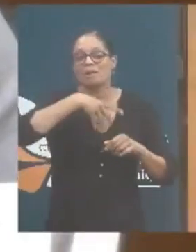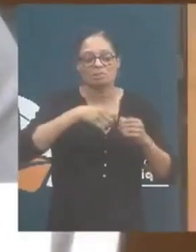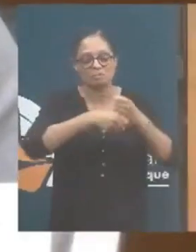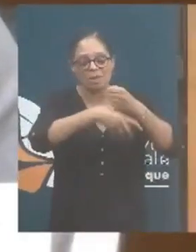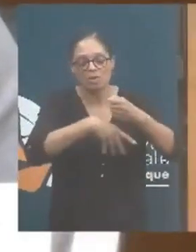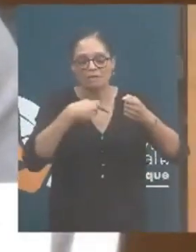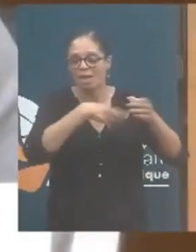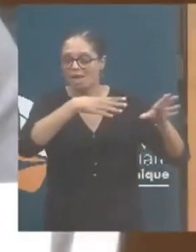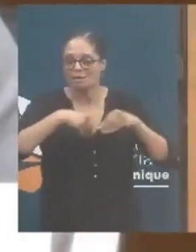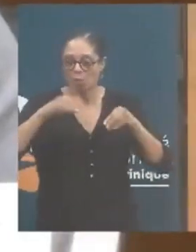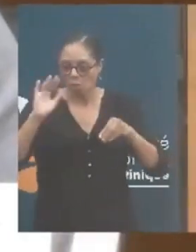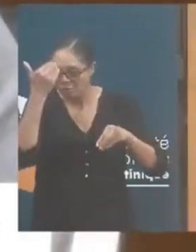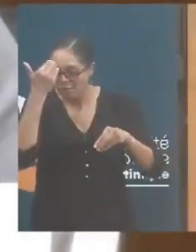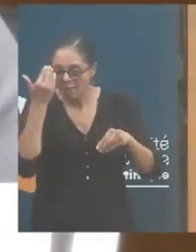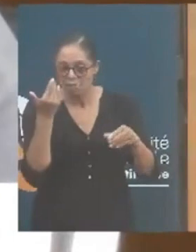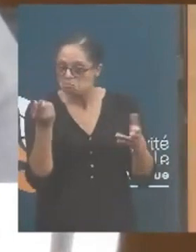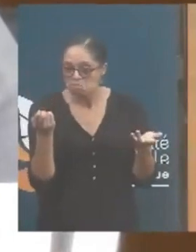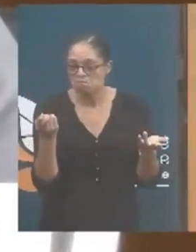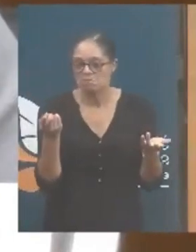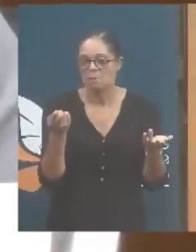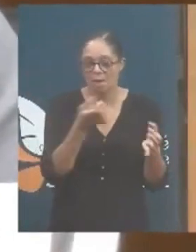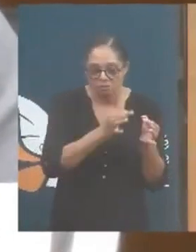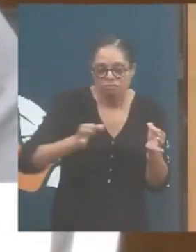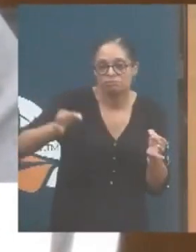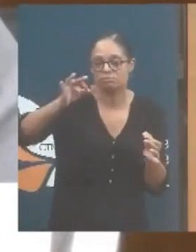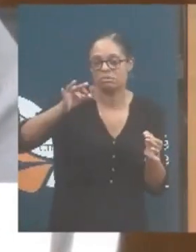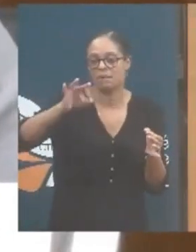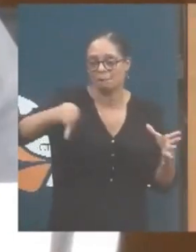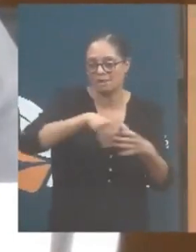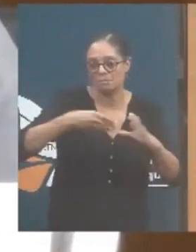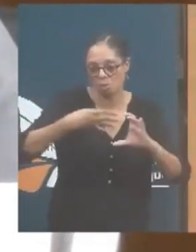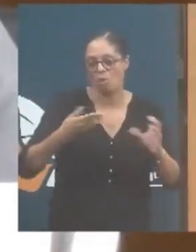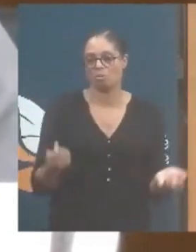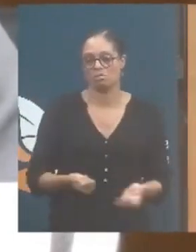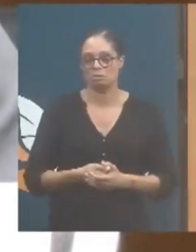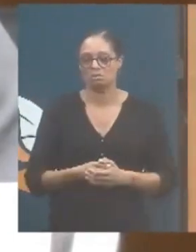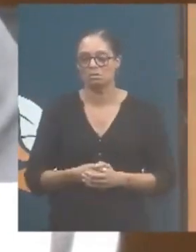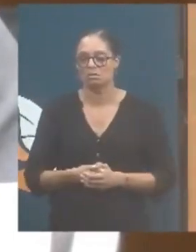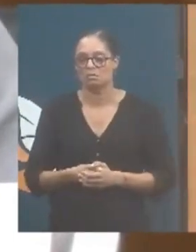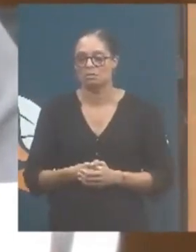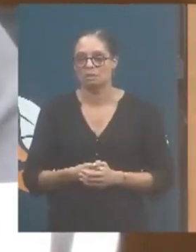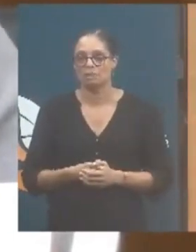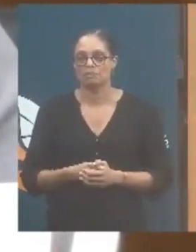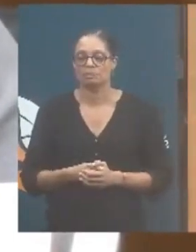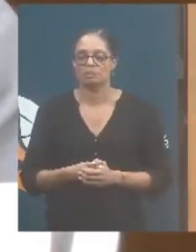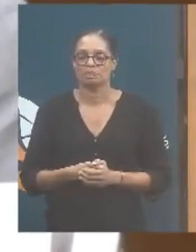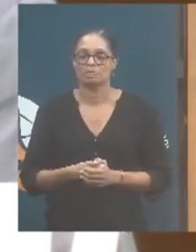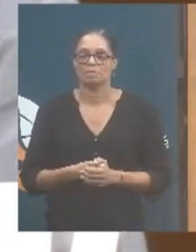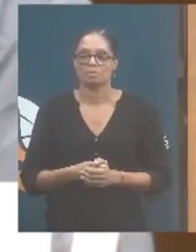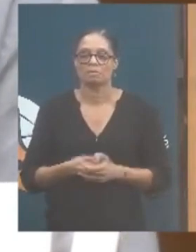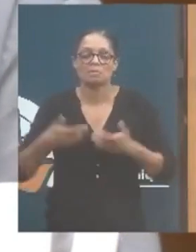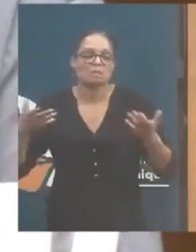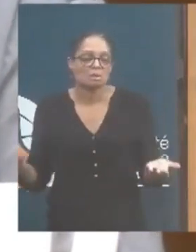détachée pour l'ONU jusqu'à présent. La Mayotte fait partie des Comores. L'OUA n'a jamais admis cela.